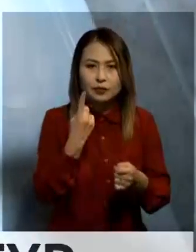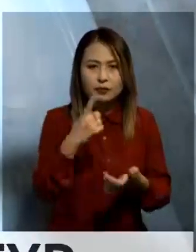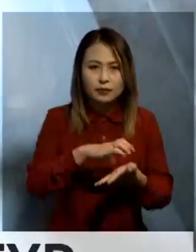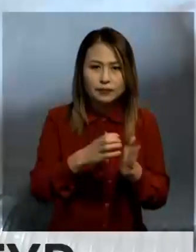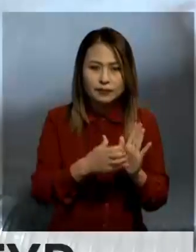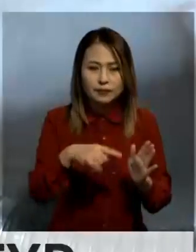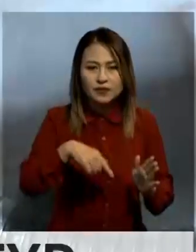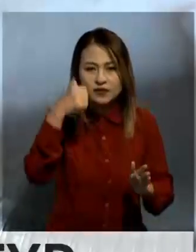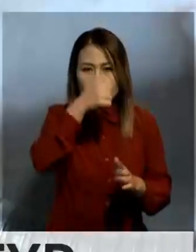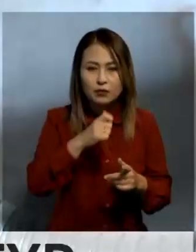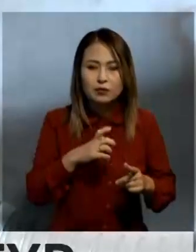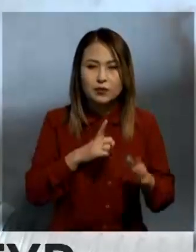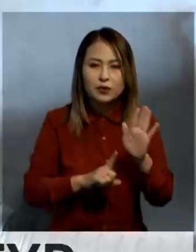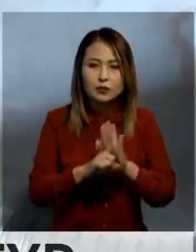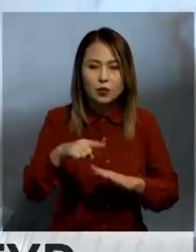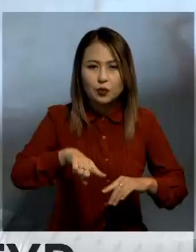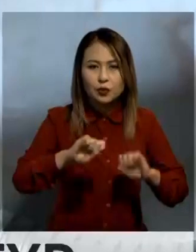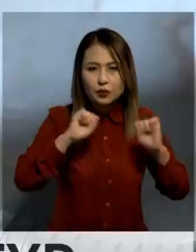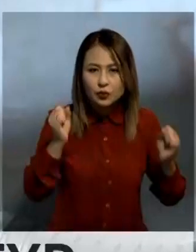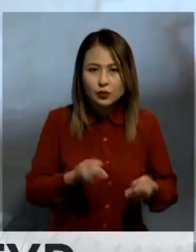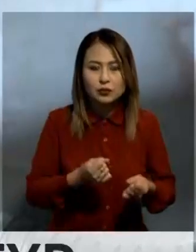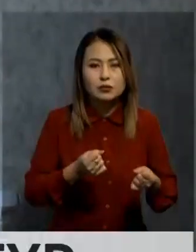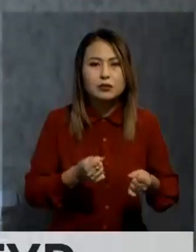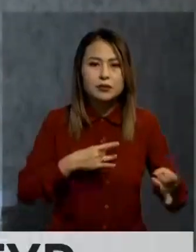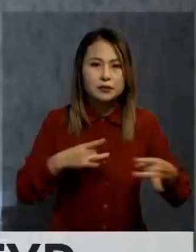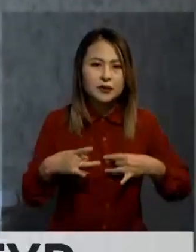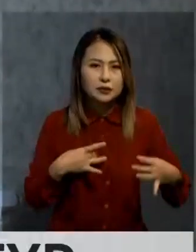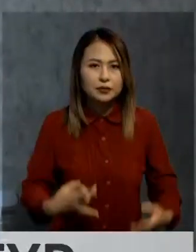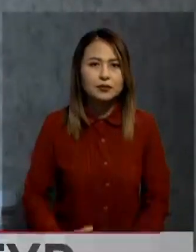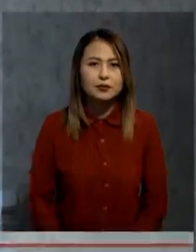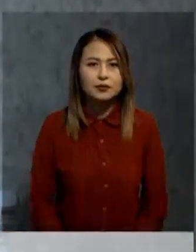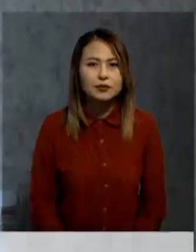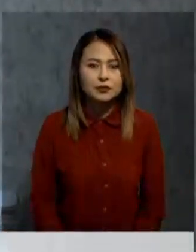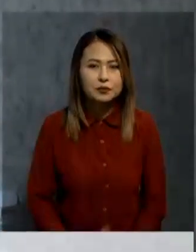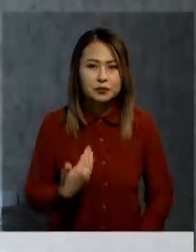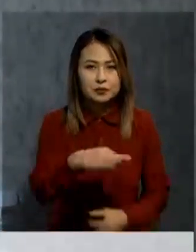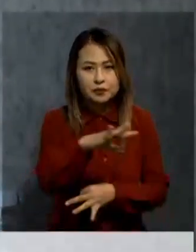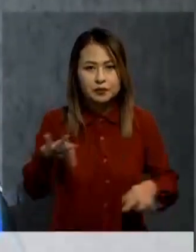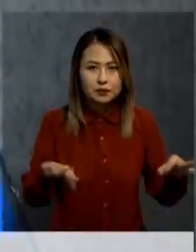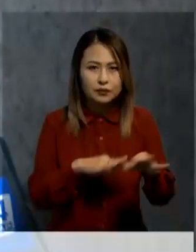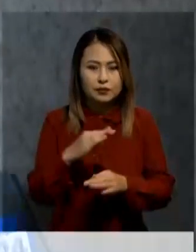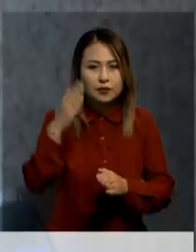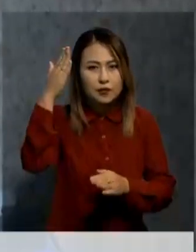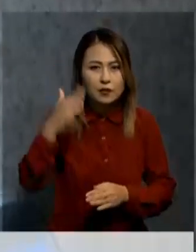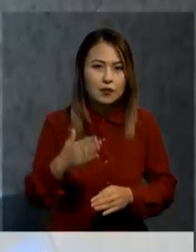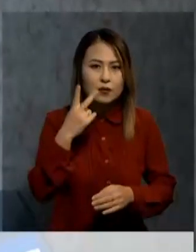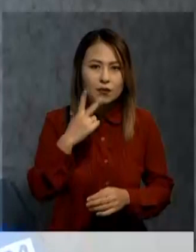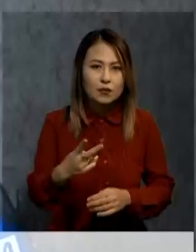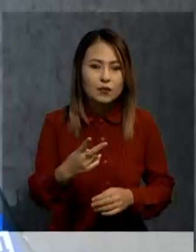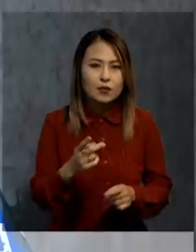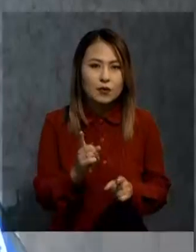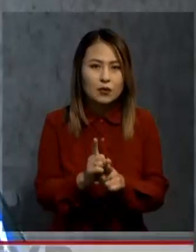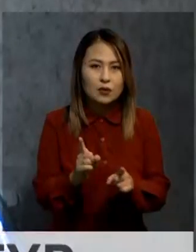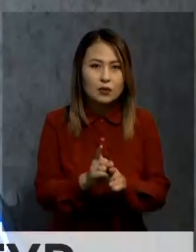биыл жазда кірді. Бірақ суық үйде әжейдің берекесі қашты. Осындай площадьқа, міне, ұшқана қабырға. Ол жылта ма